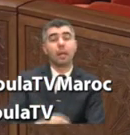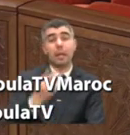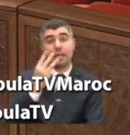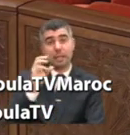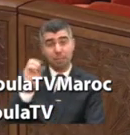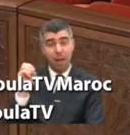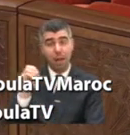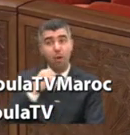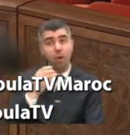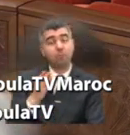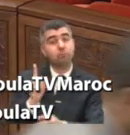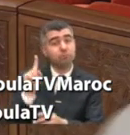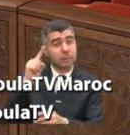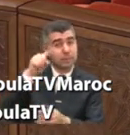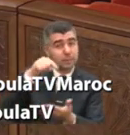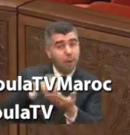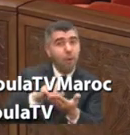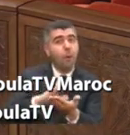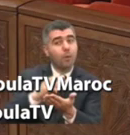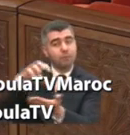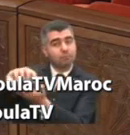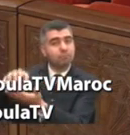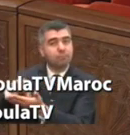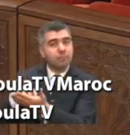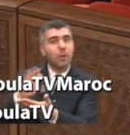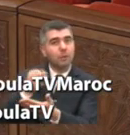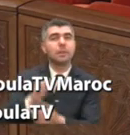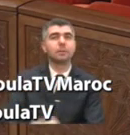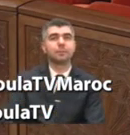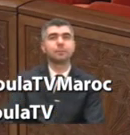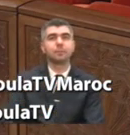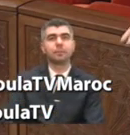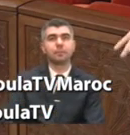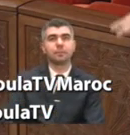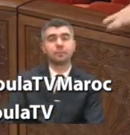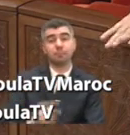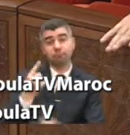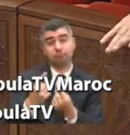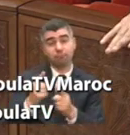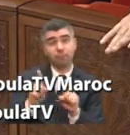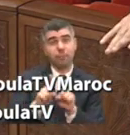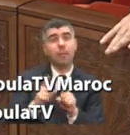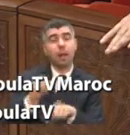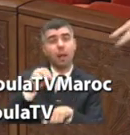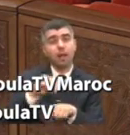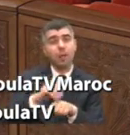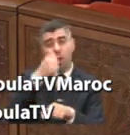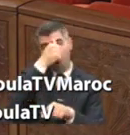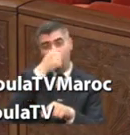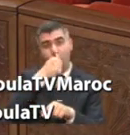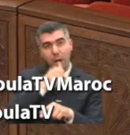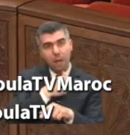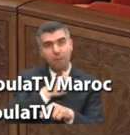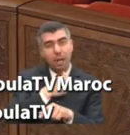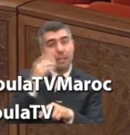وجهناها كذلك لهاد المراكز، وتبقى دائما الاختيار فيما يتعلق بالمناصب الجديده. فيما يتعلق بالخنيفره، ما نساوش